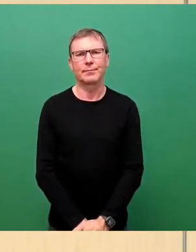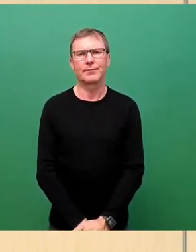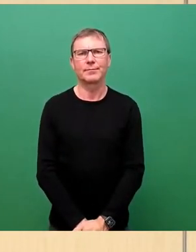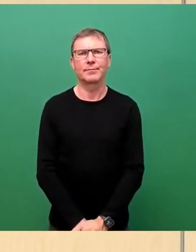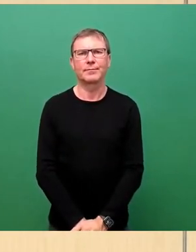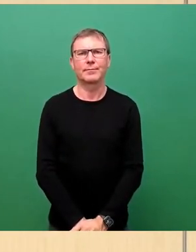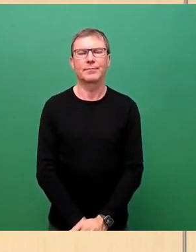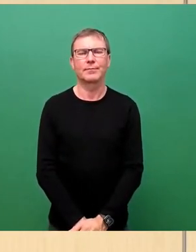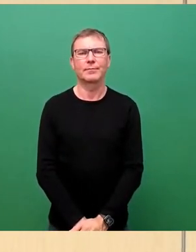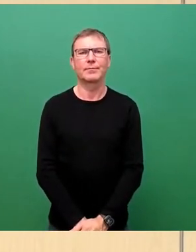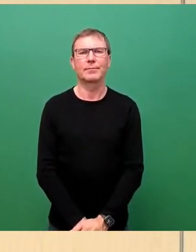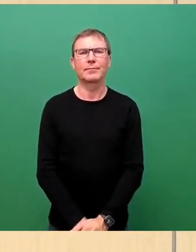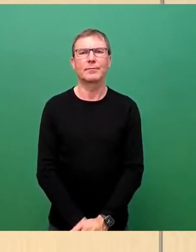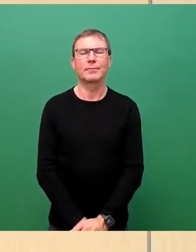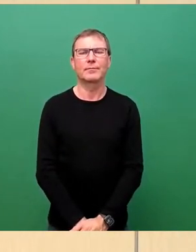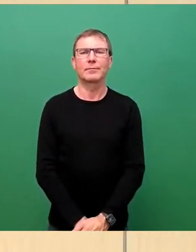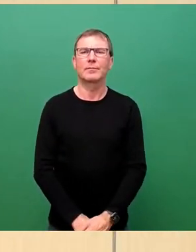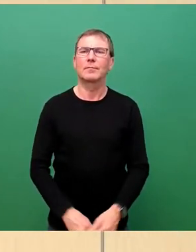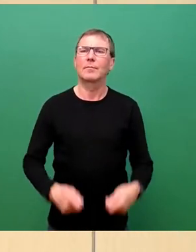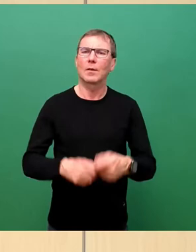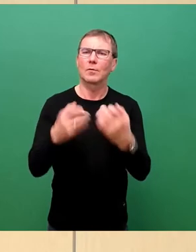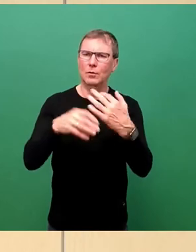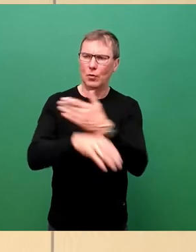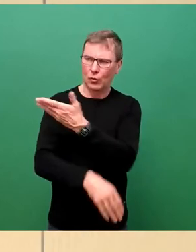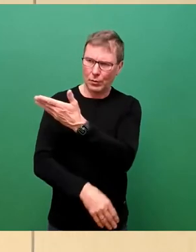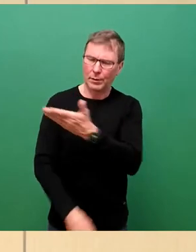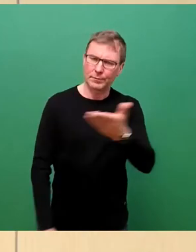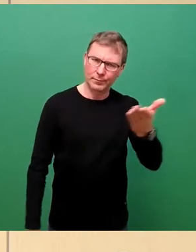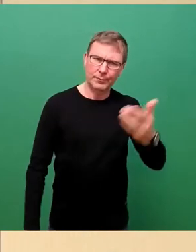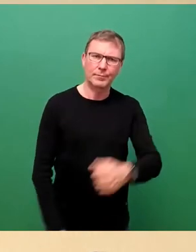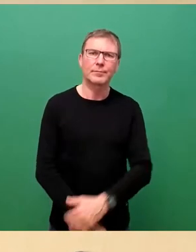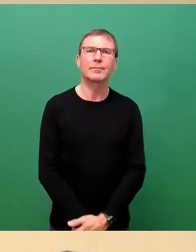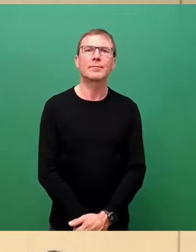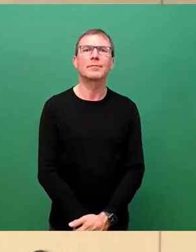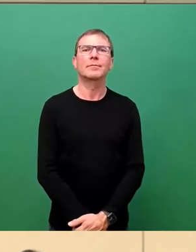Hört zu Bündnis 90 die Grünen das Wort gewünscht. Bitte schön, Frau Filosina.